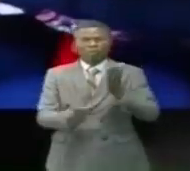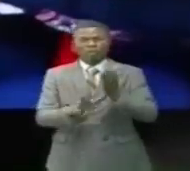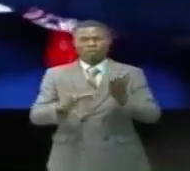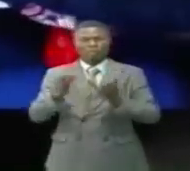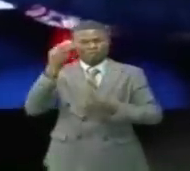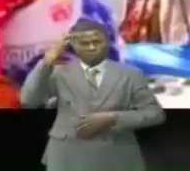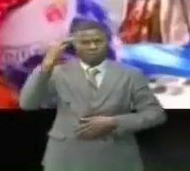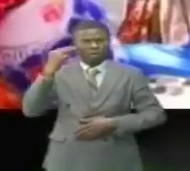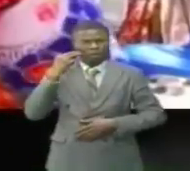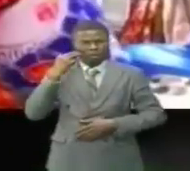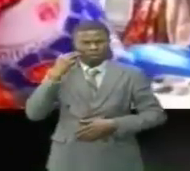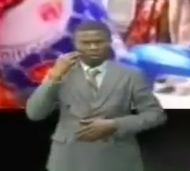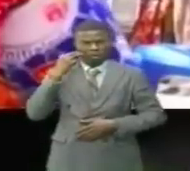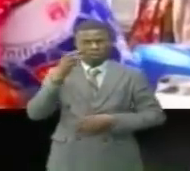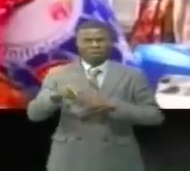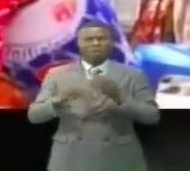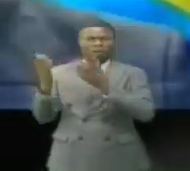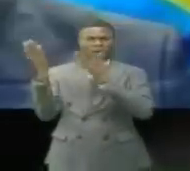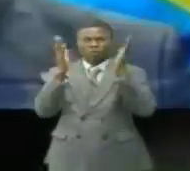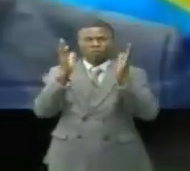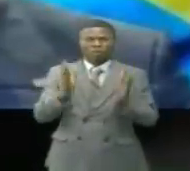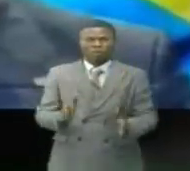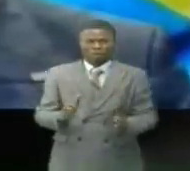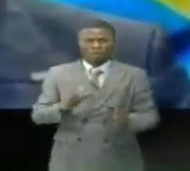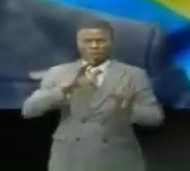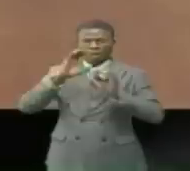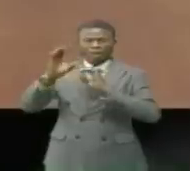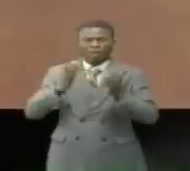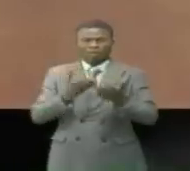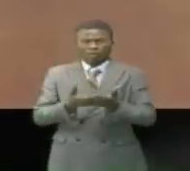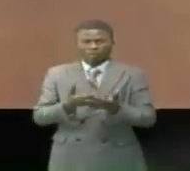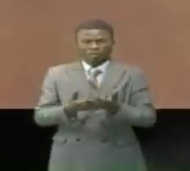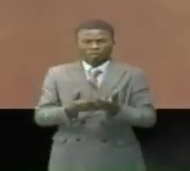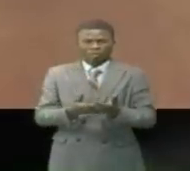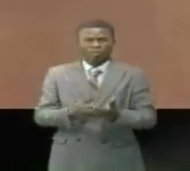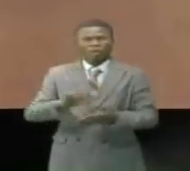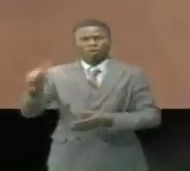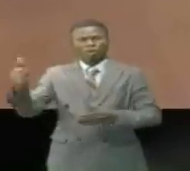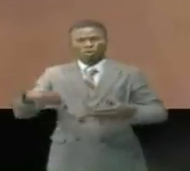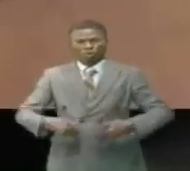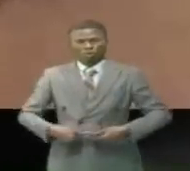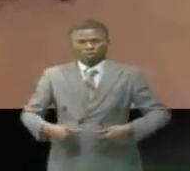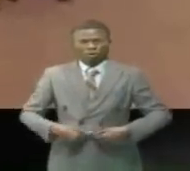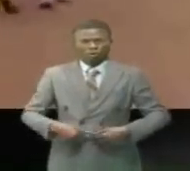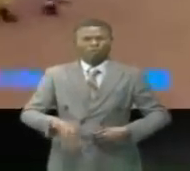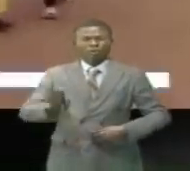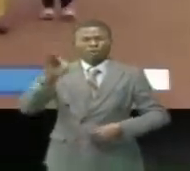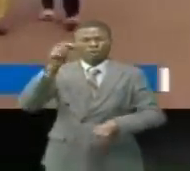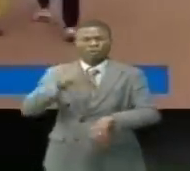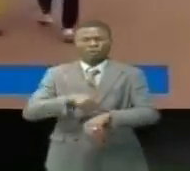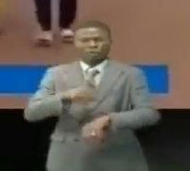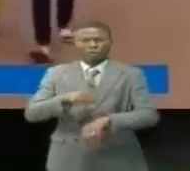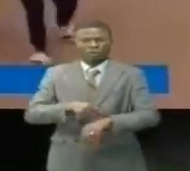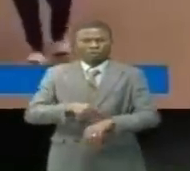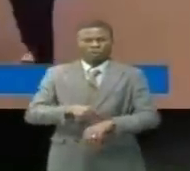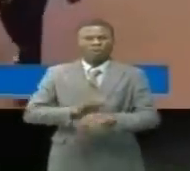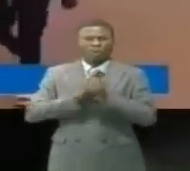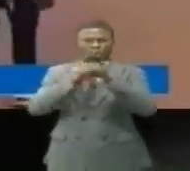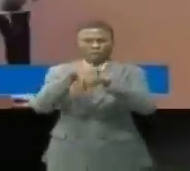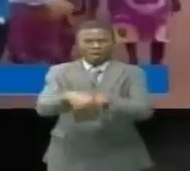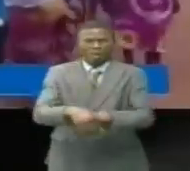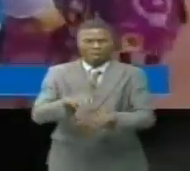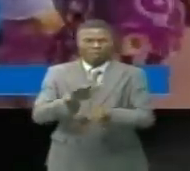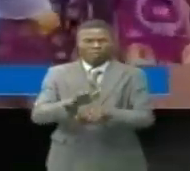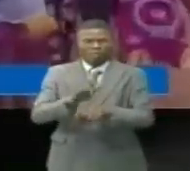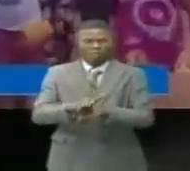vice-ministre national des transports et voies de communication. D'autres jeunes ont saisi également l'occasion pour adhérer